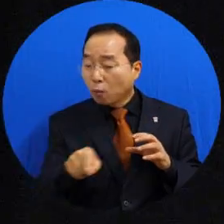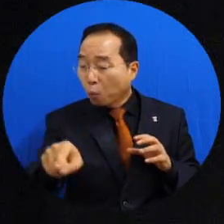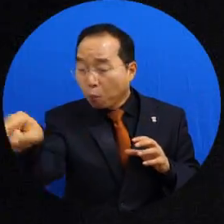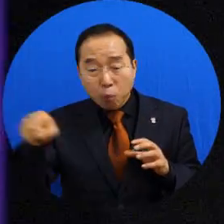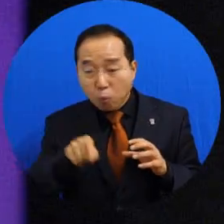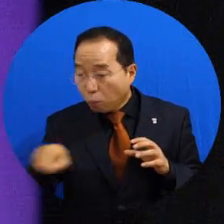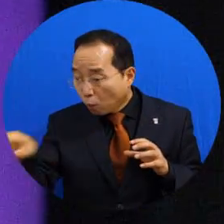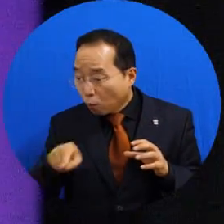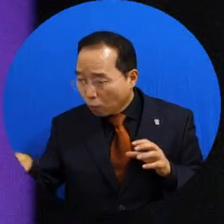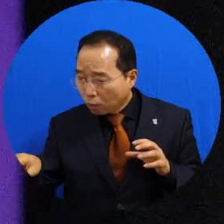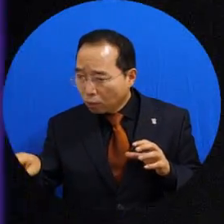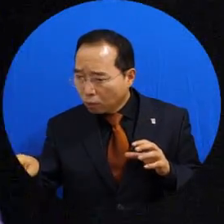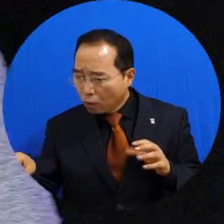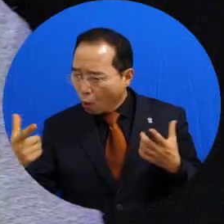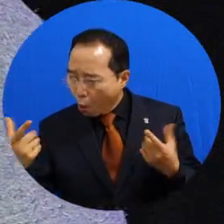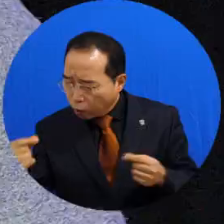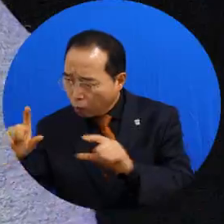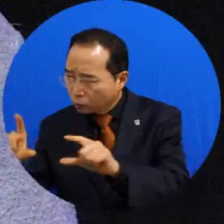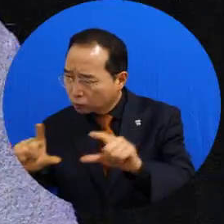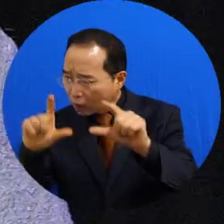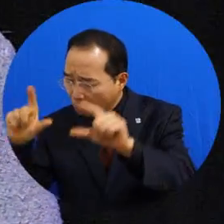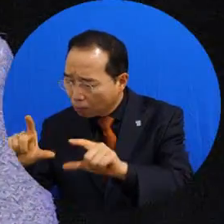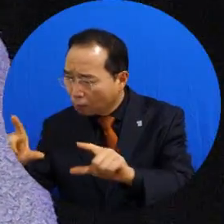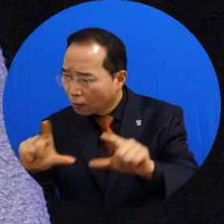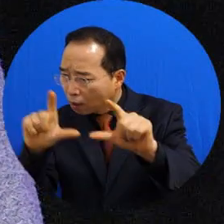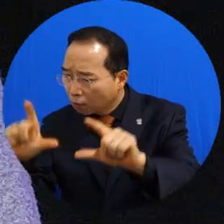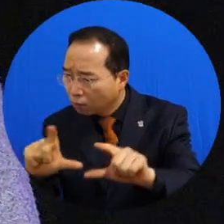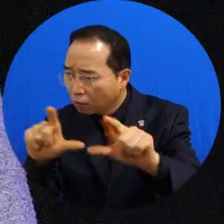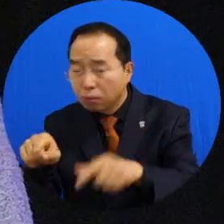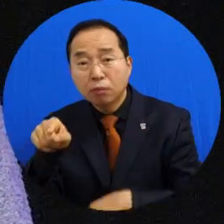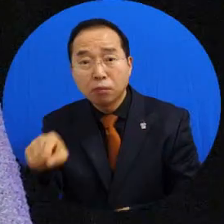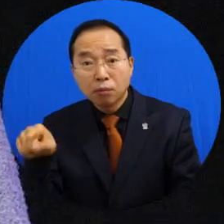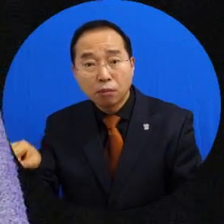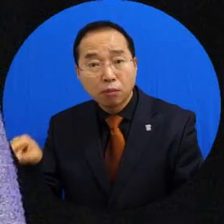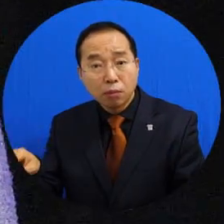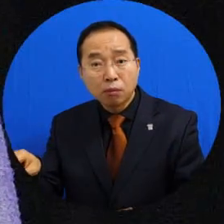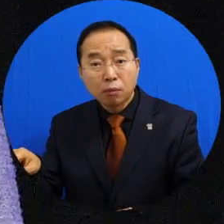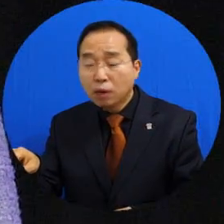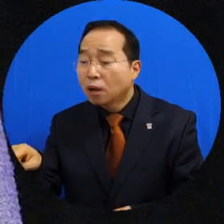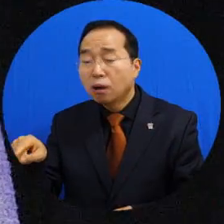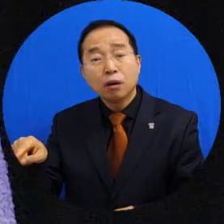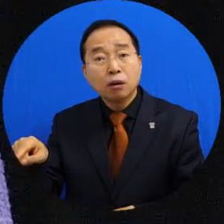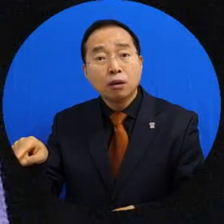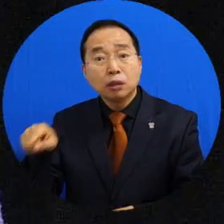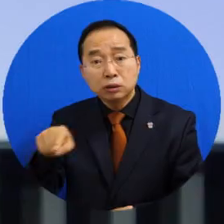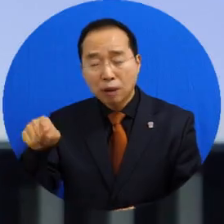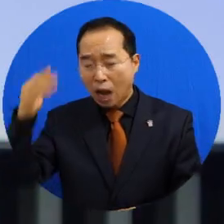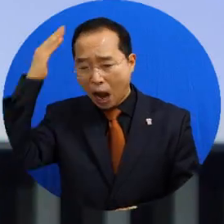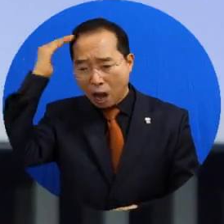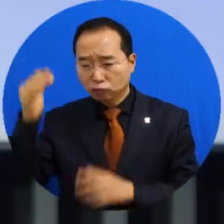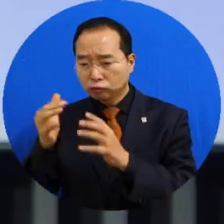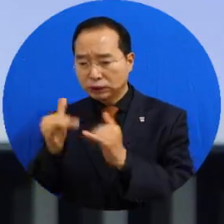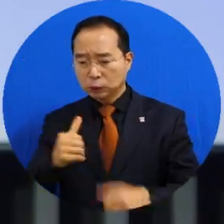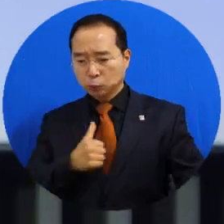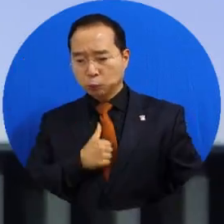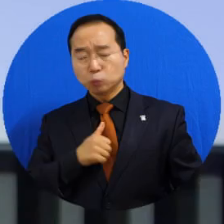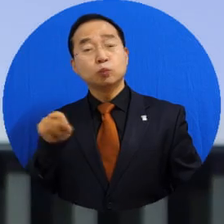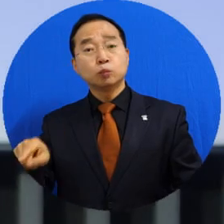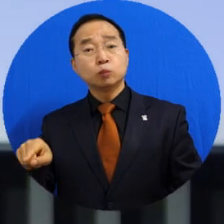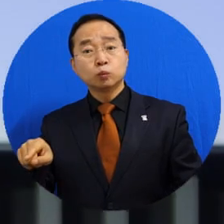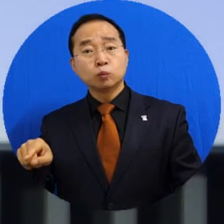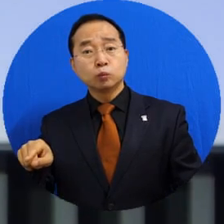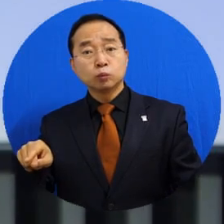같이 똑같이 삶을 영위하고 있다면은 과연 그들이 품고 사는 한인